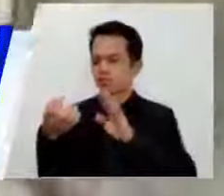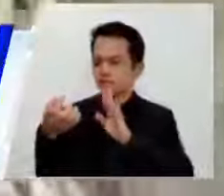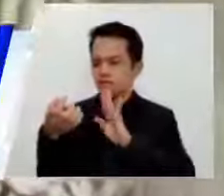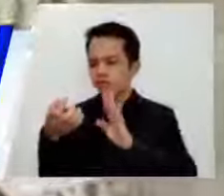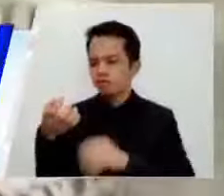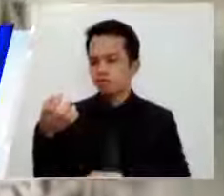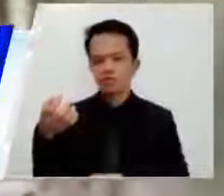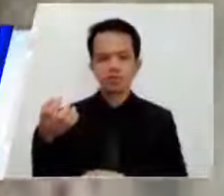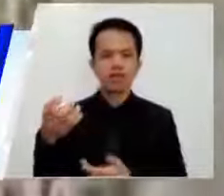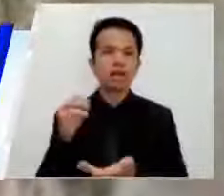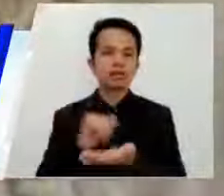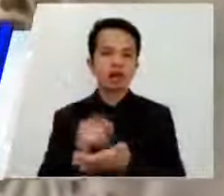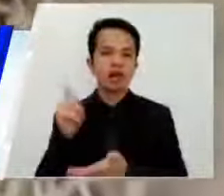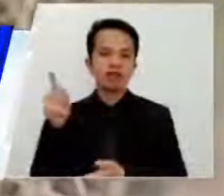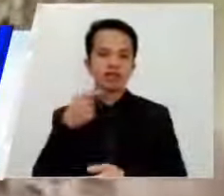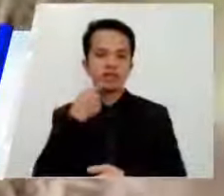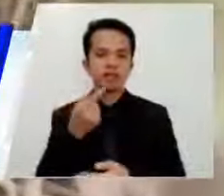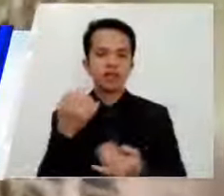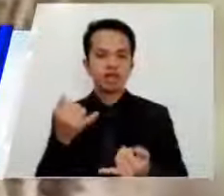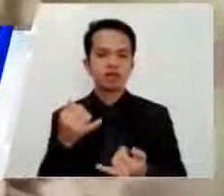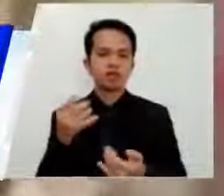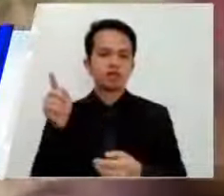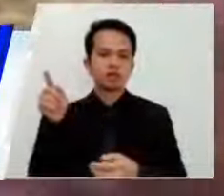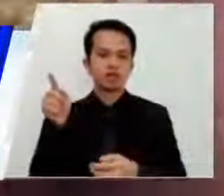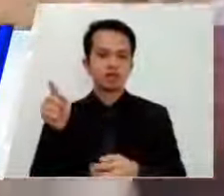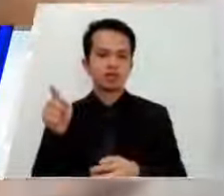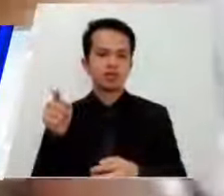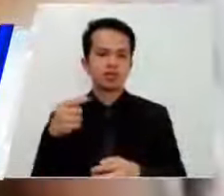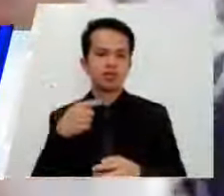Umalamang ilang netizens sa paghawak ng dalawang lalaki sa mga tarsier.